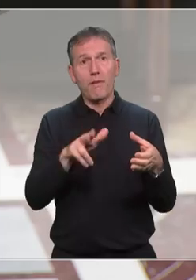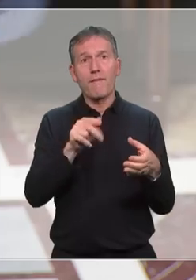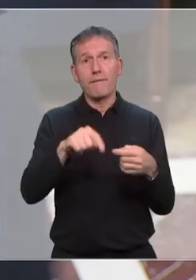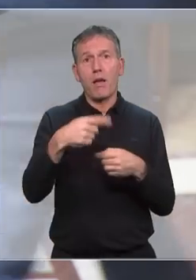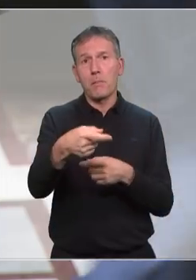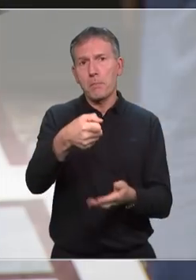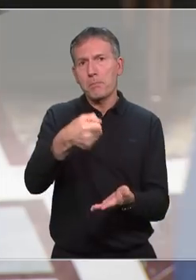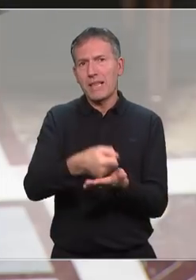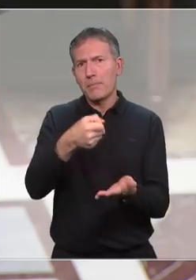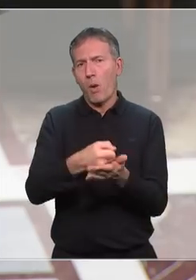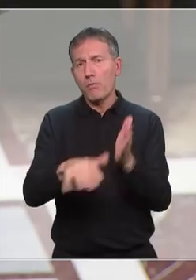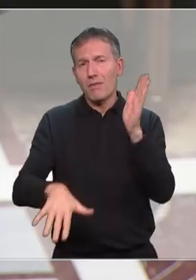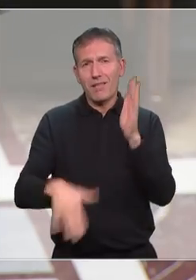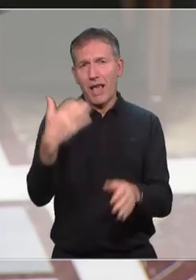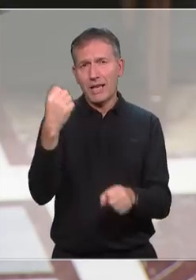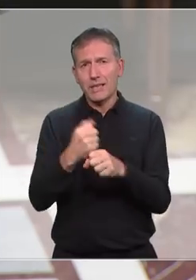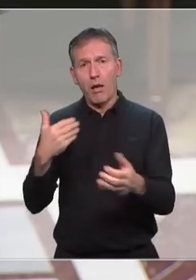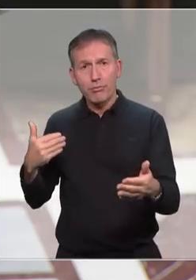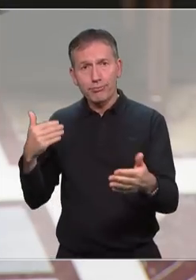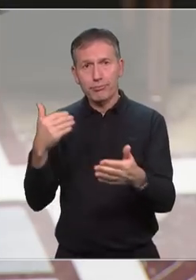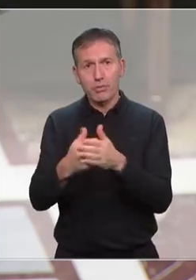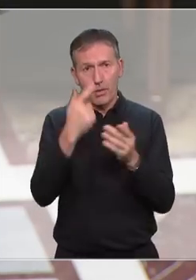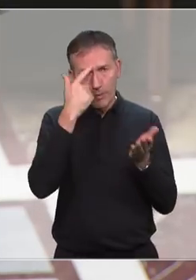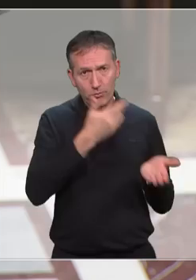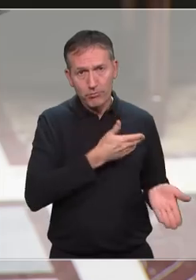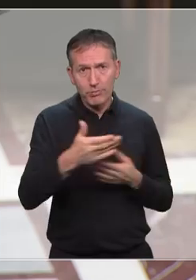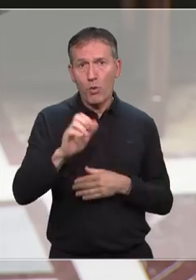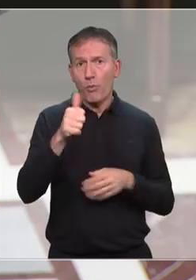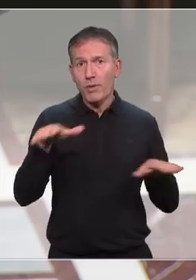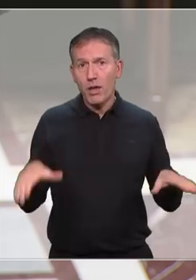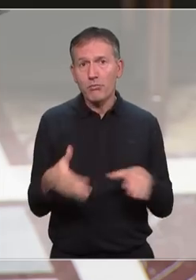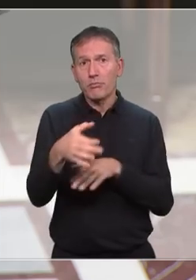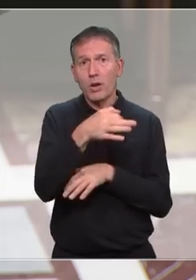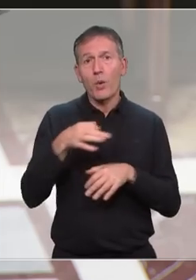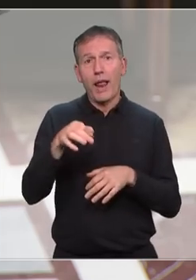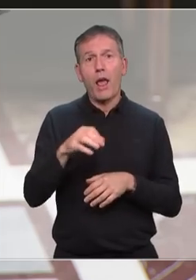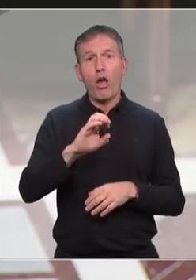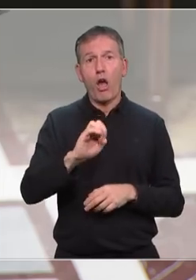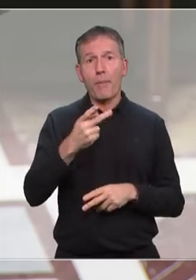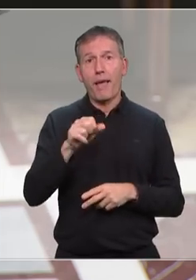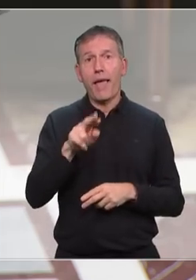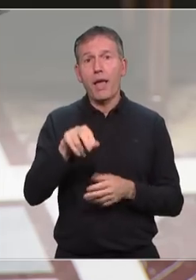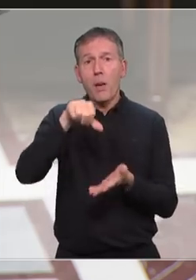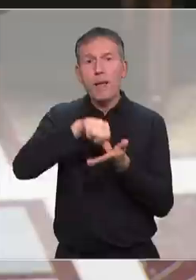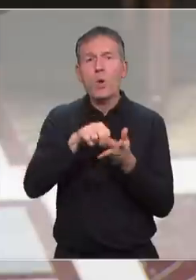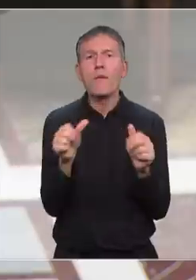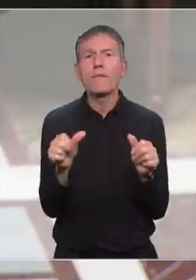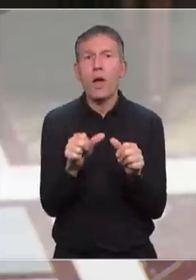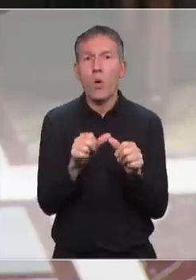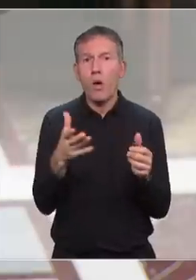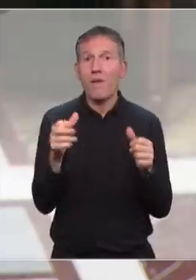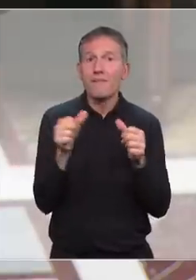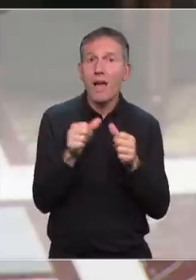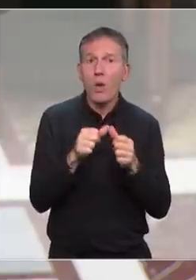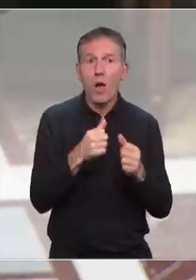au minimum 15 ans pour livrer son premier réacteur EPR. Alors que faisons-nous entre deux? Que faisons-nous